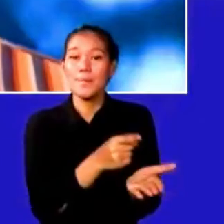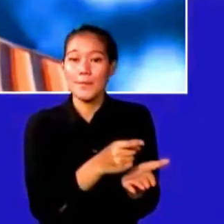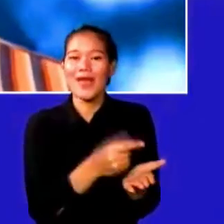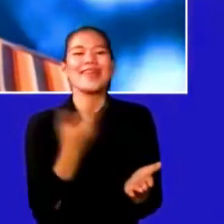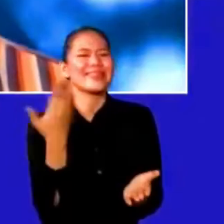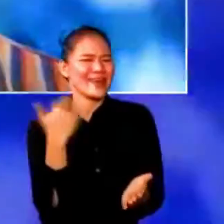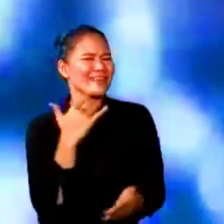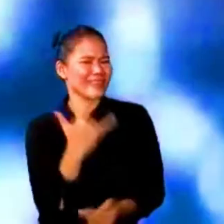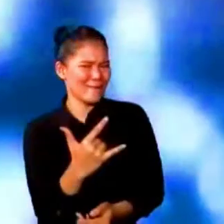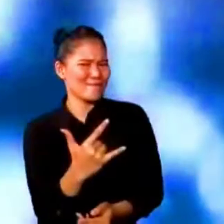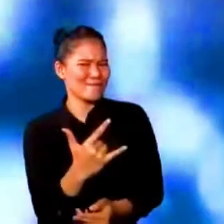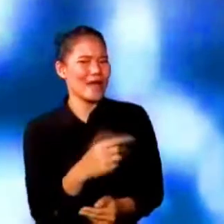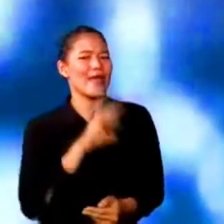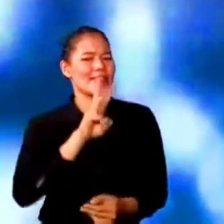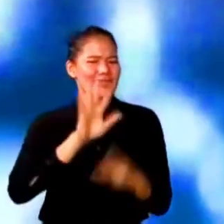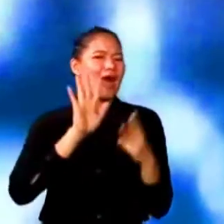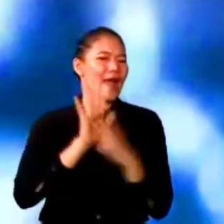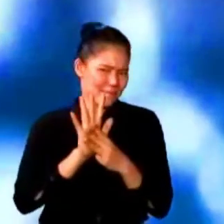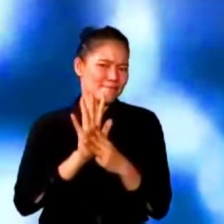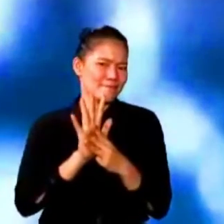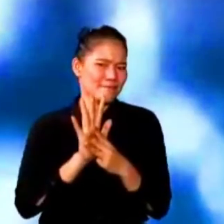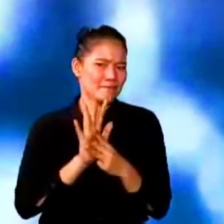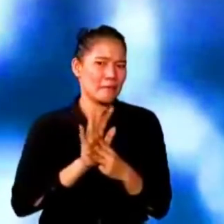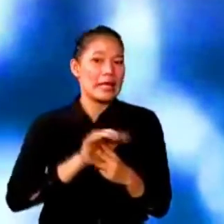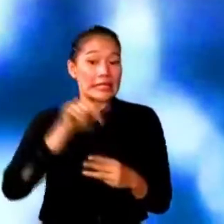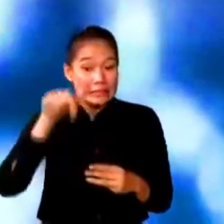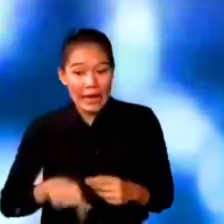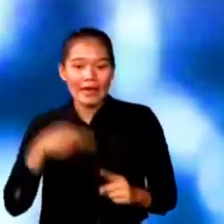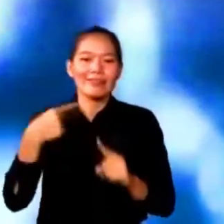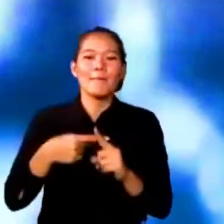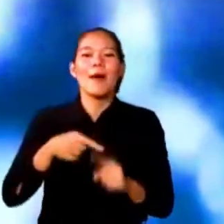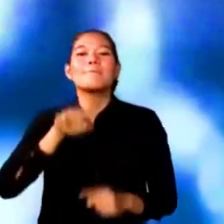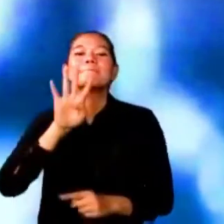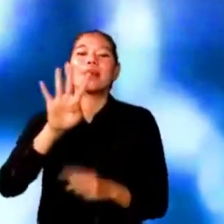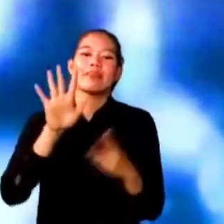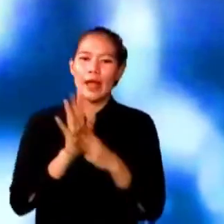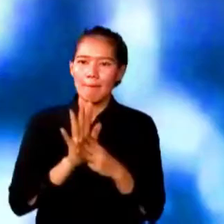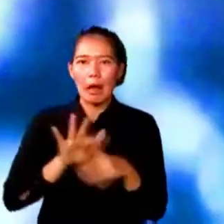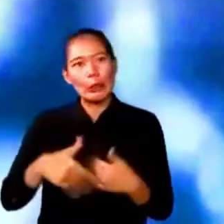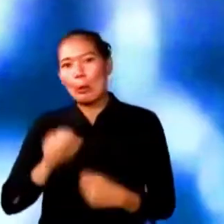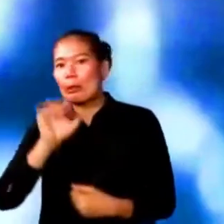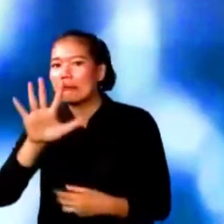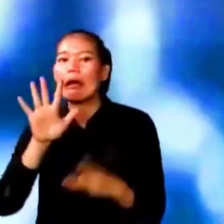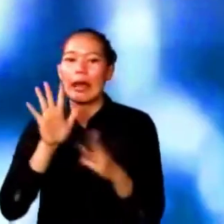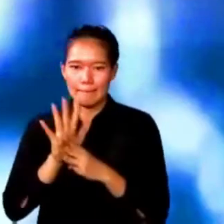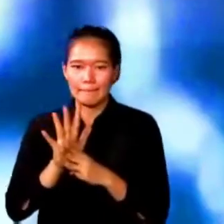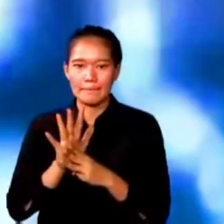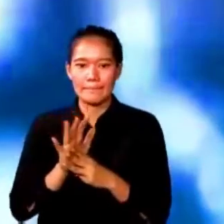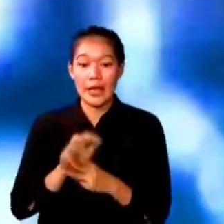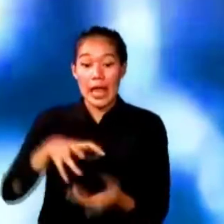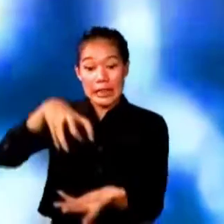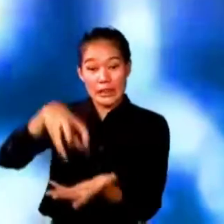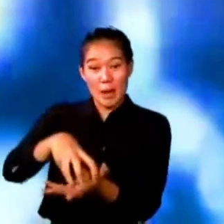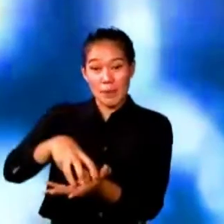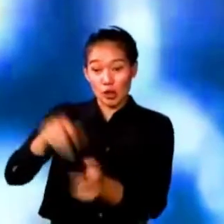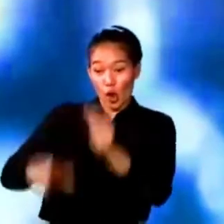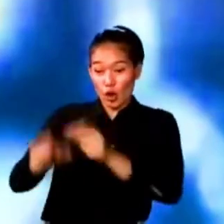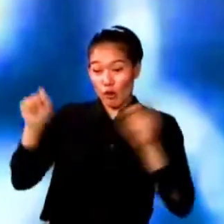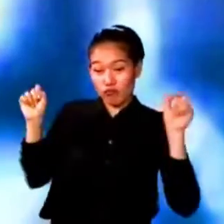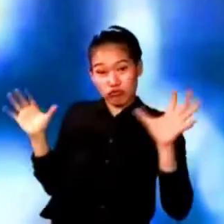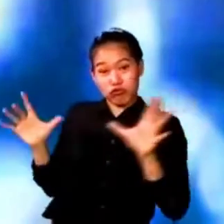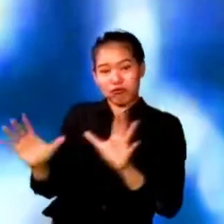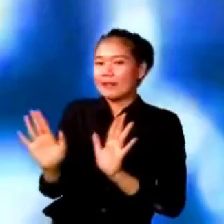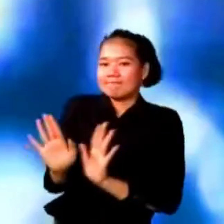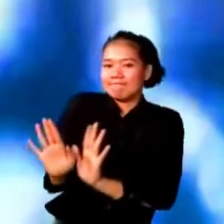itu yang tadi tetap ya yang 3 m tetep makan 4km sekarang Abah katanya lumayan jadi kerumunan itu juga harus dijaga